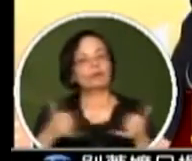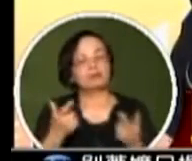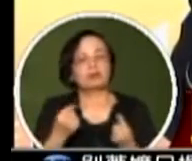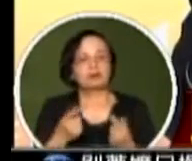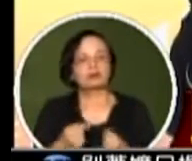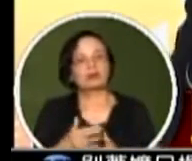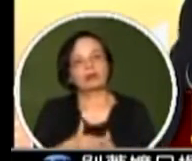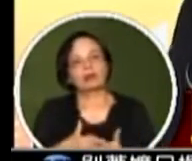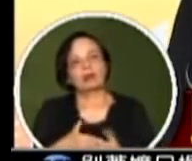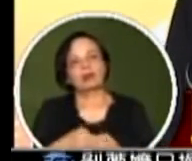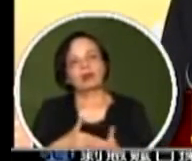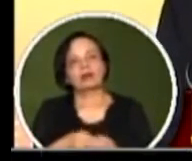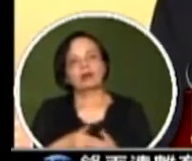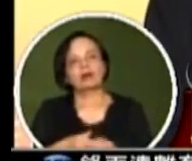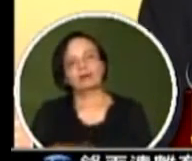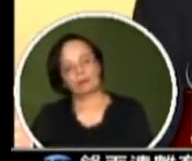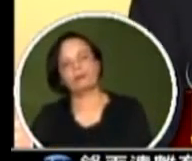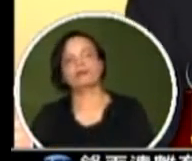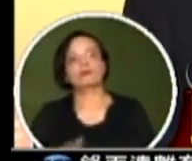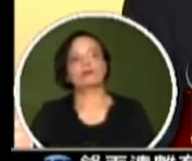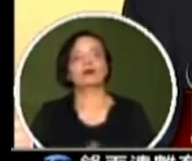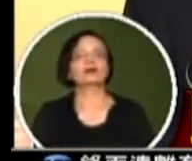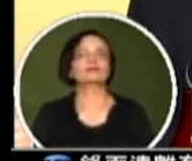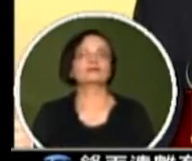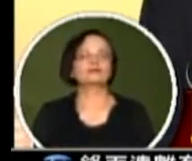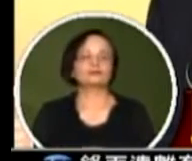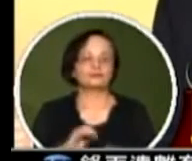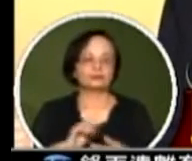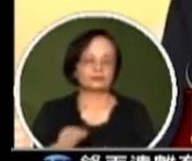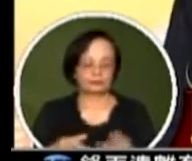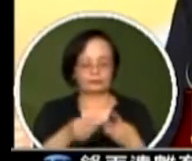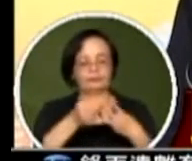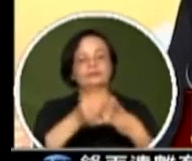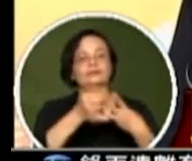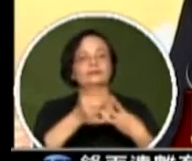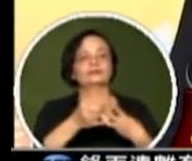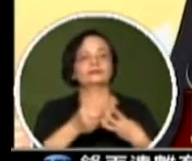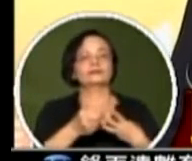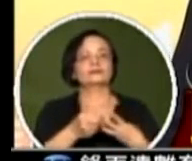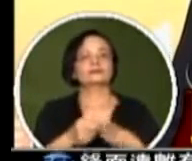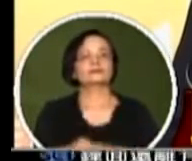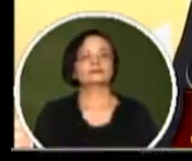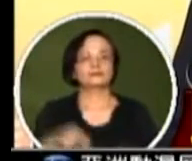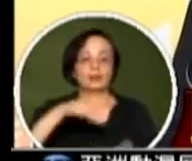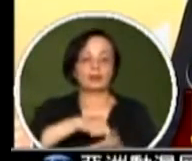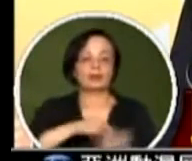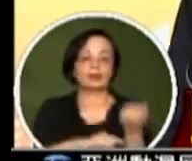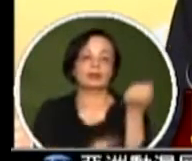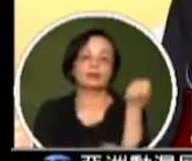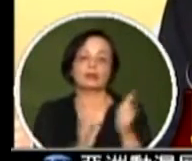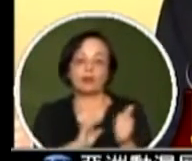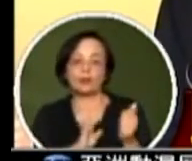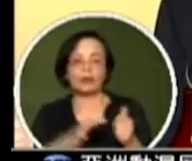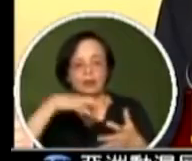足适当的这个议题啊，得来变吼。这个第二项呢，是这个立法院的这个